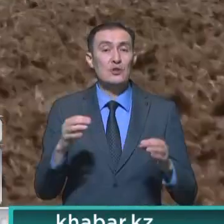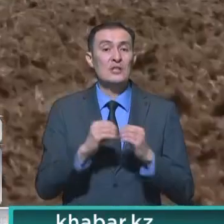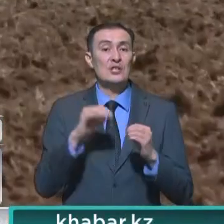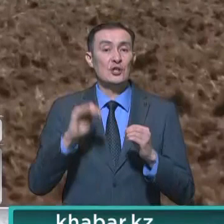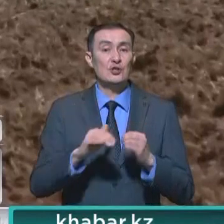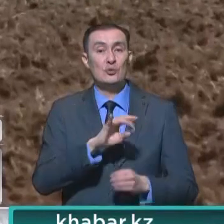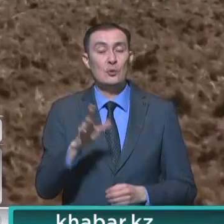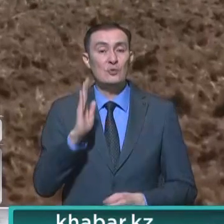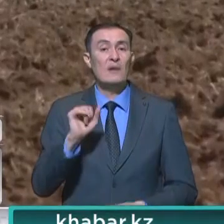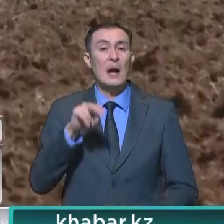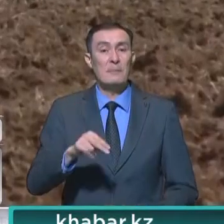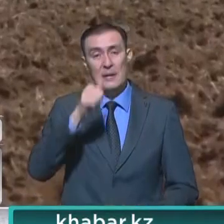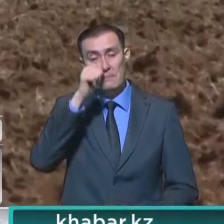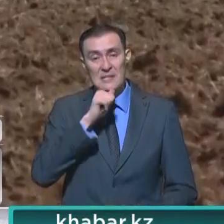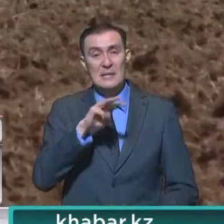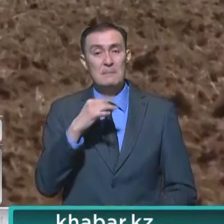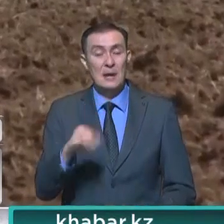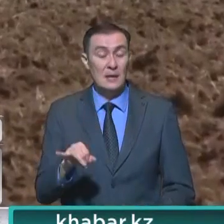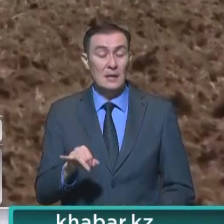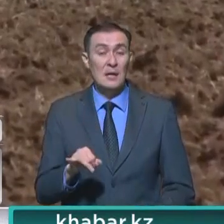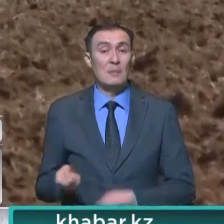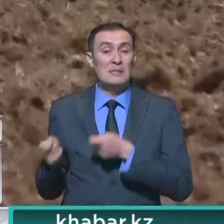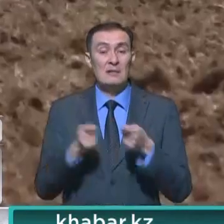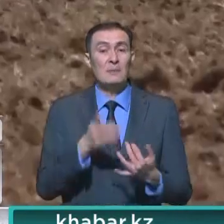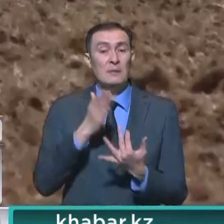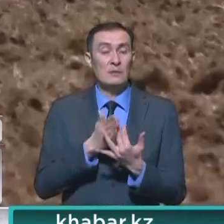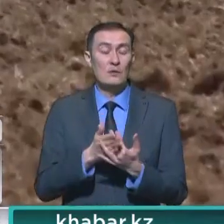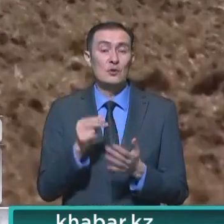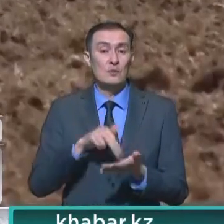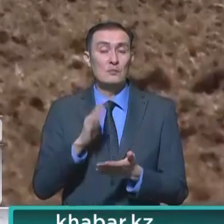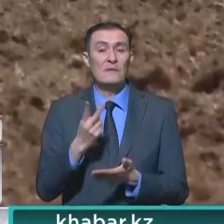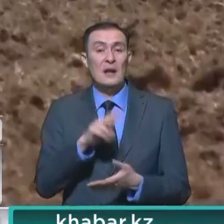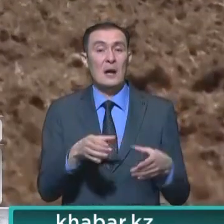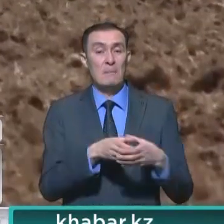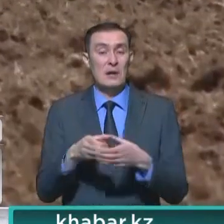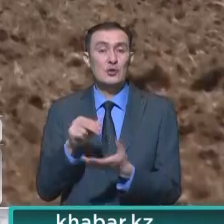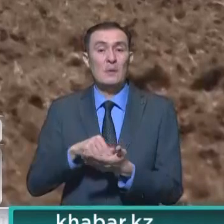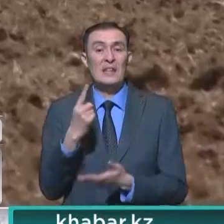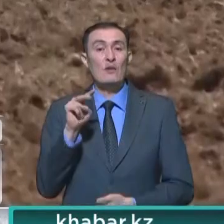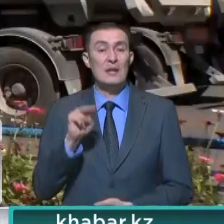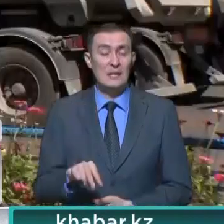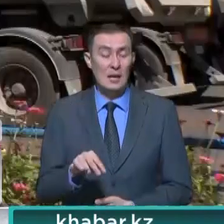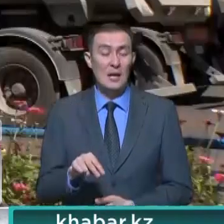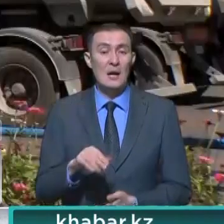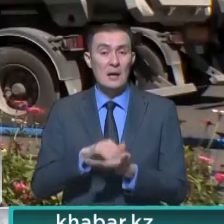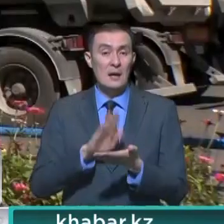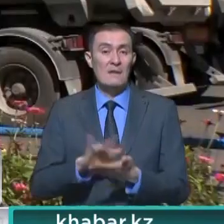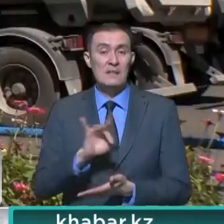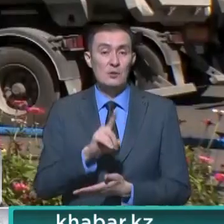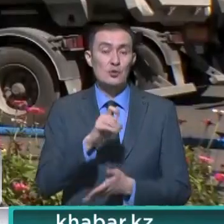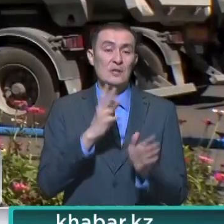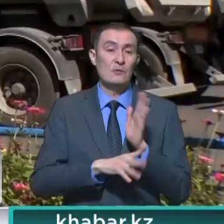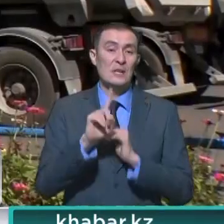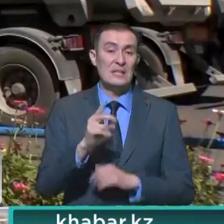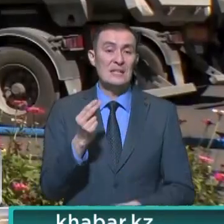10 тысяч в апреле и мае. Поставлять ГСМ по льготной цене будут два оператора. Стоимость литра определена в пределах